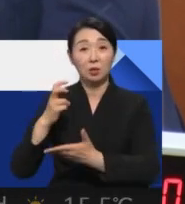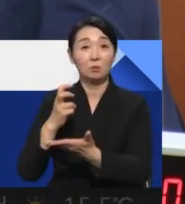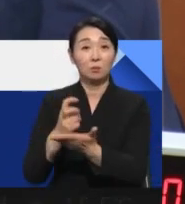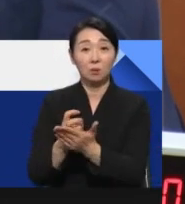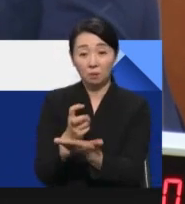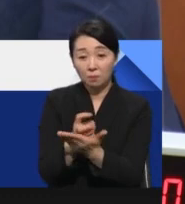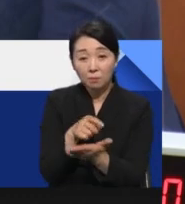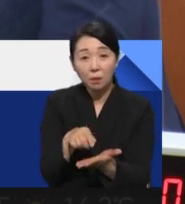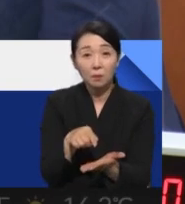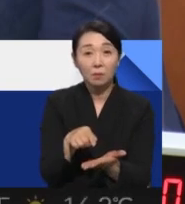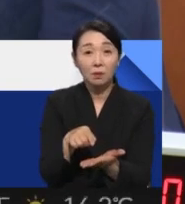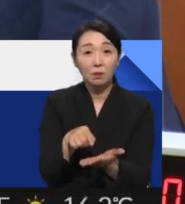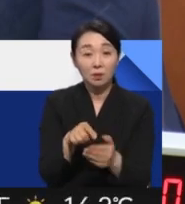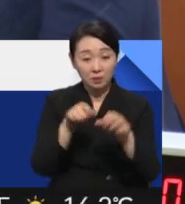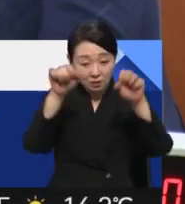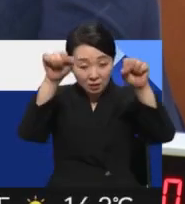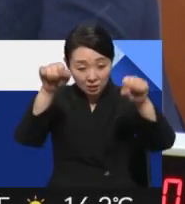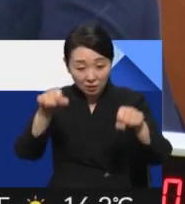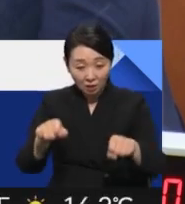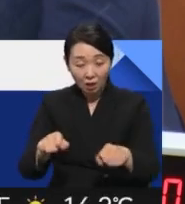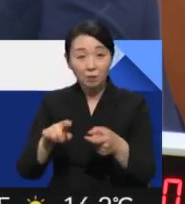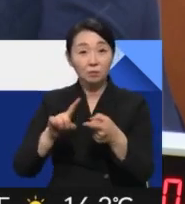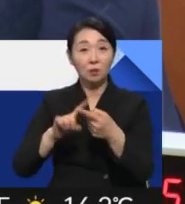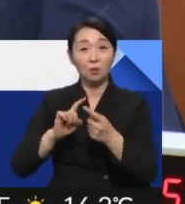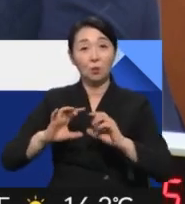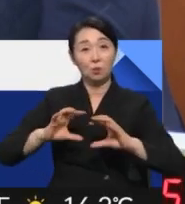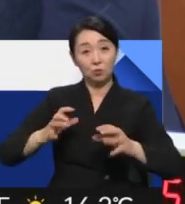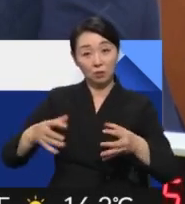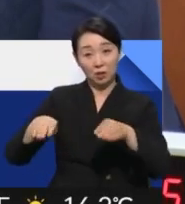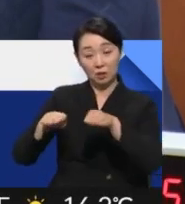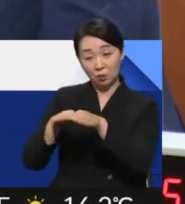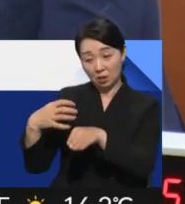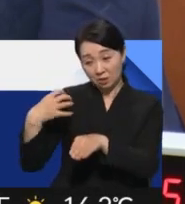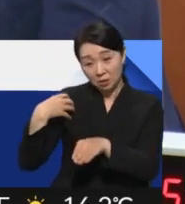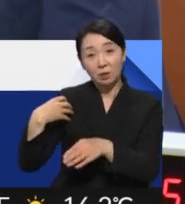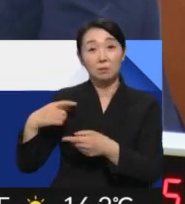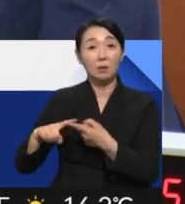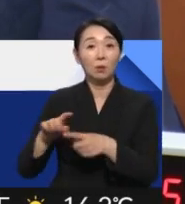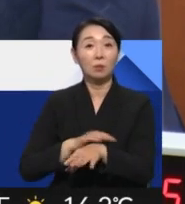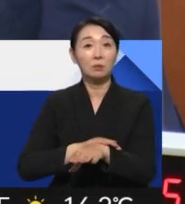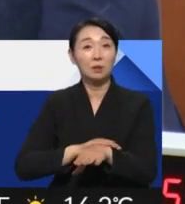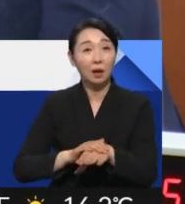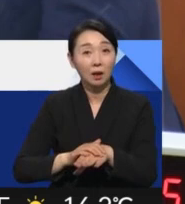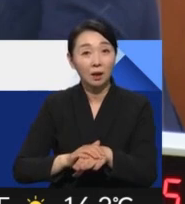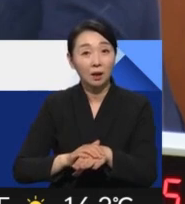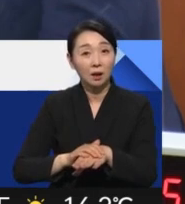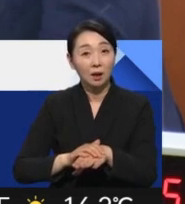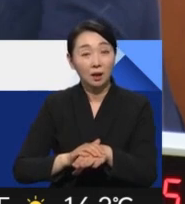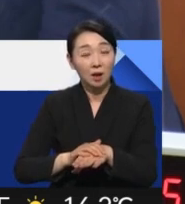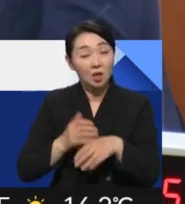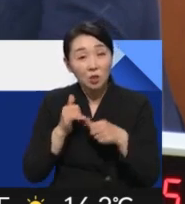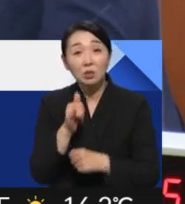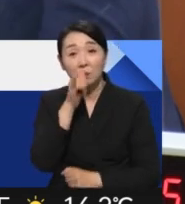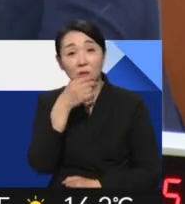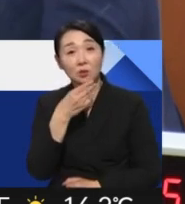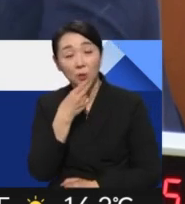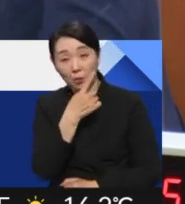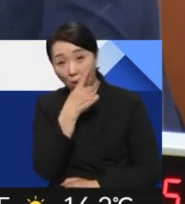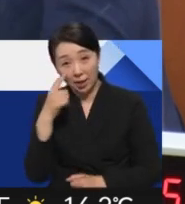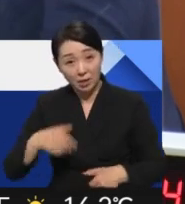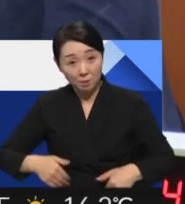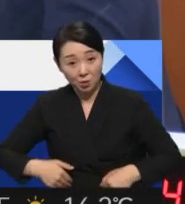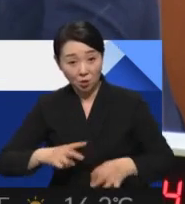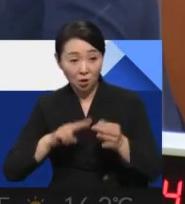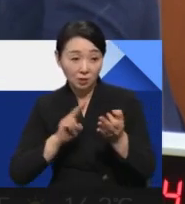법률이 마련한 시스템에 따라 국가기관이 부여받은 임무를 적절히 수행하였는지, 형사 책임과 관련된 이슈가